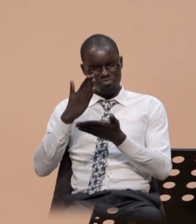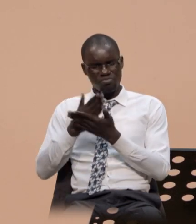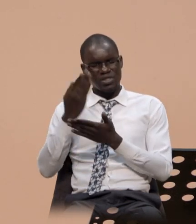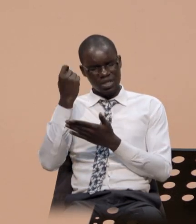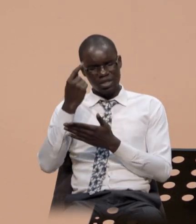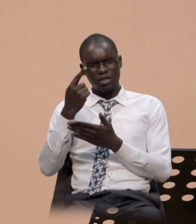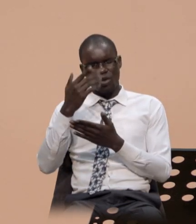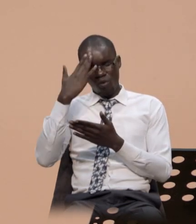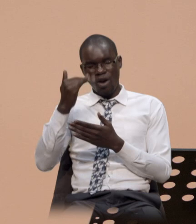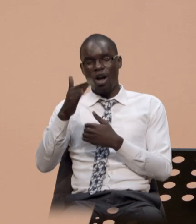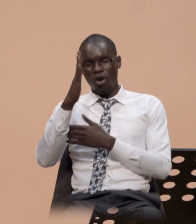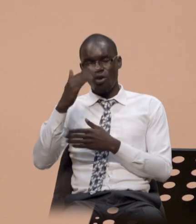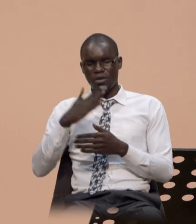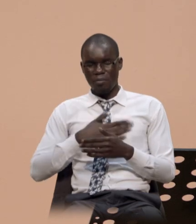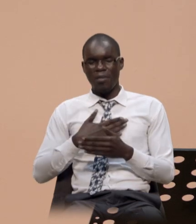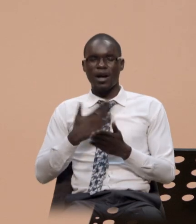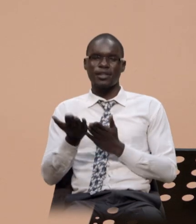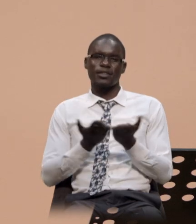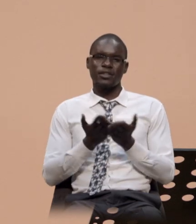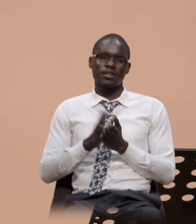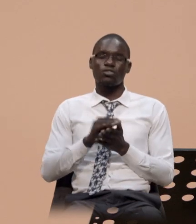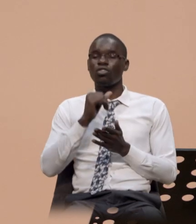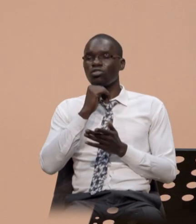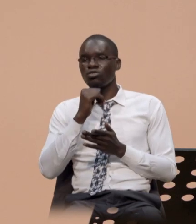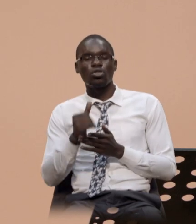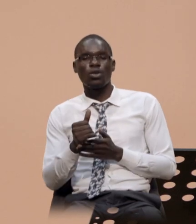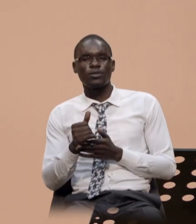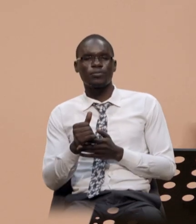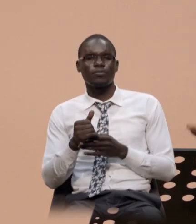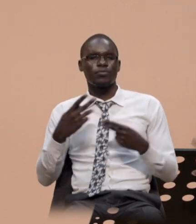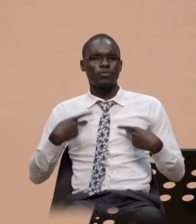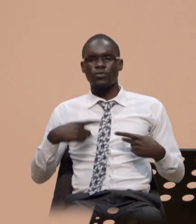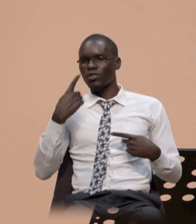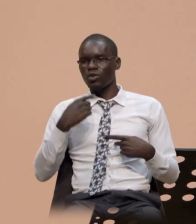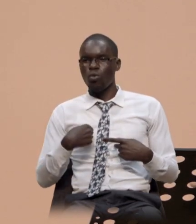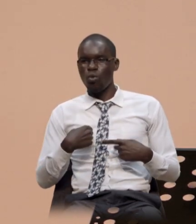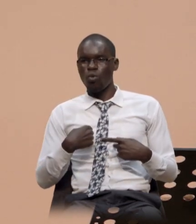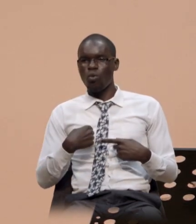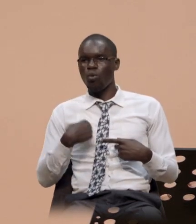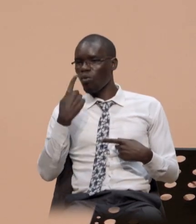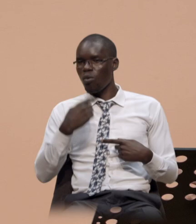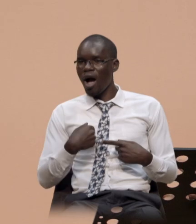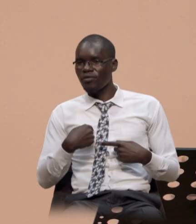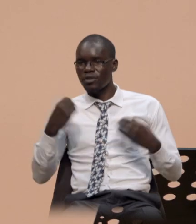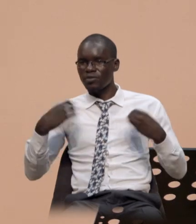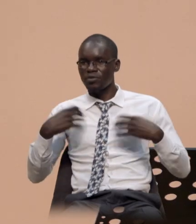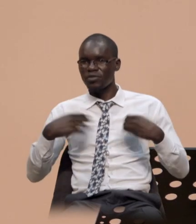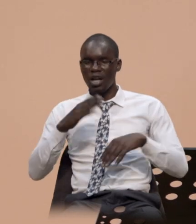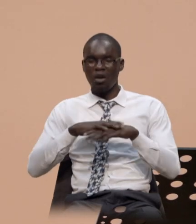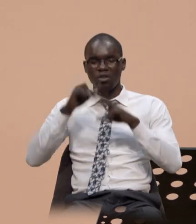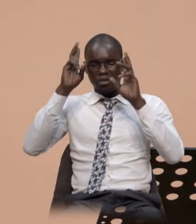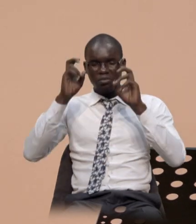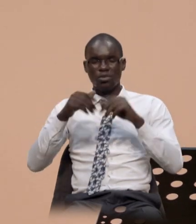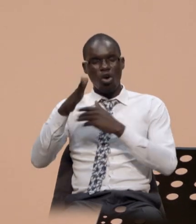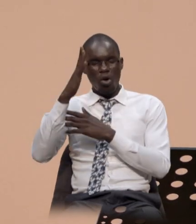ni mtumishi wake. Na Ayubu sio mtu ambaye anaweza kuogopa kumwelezea shetani. Mungu